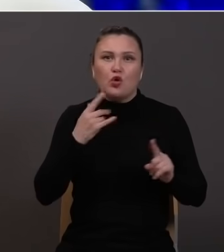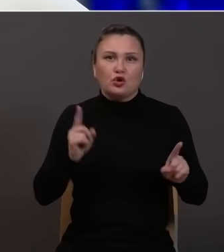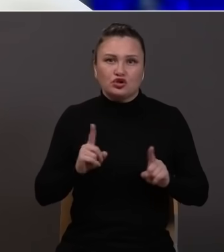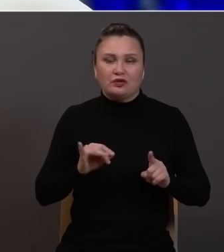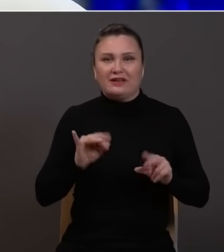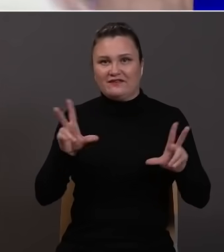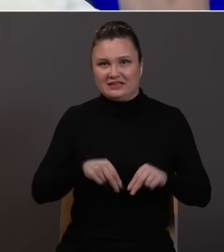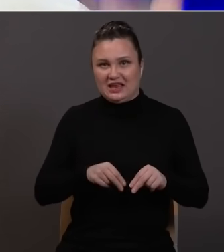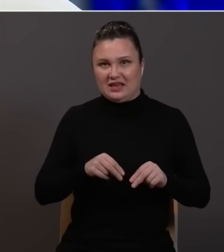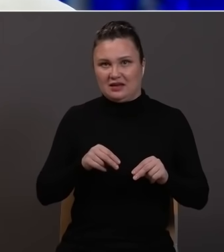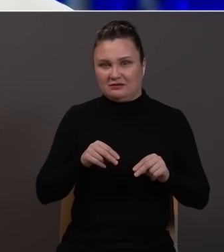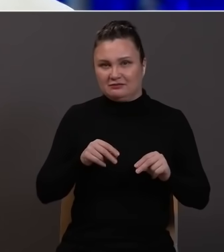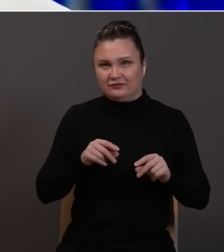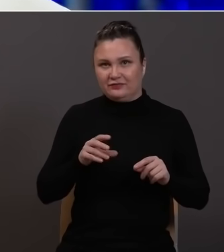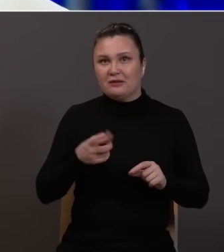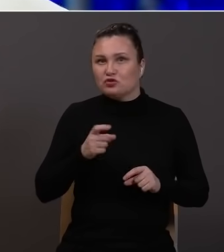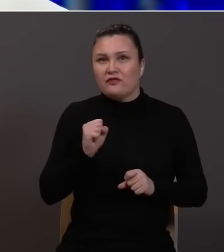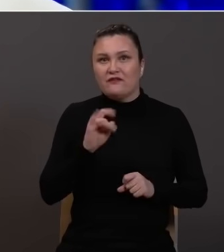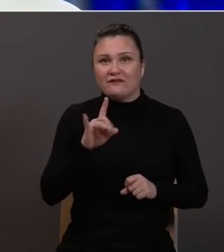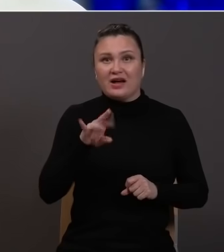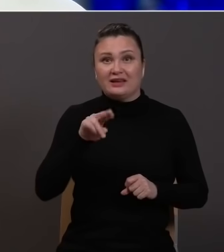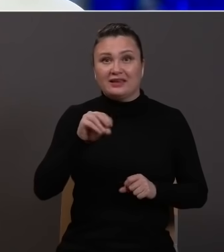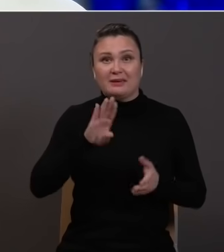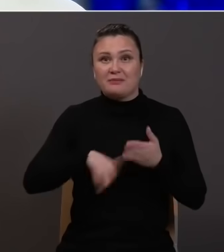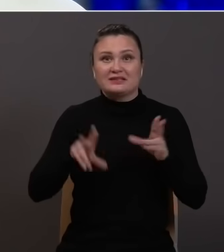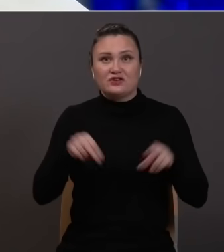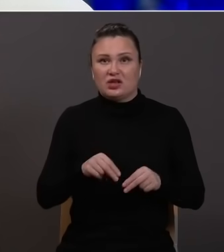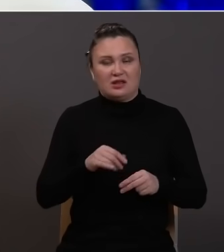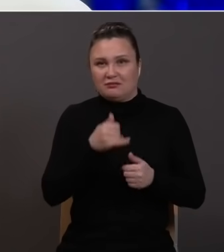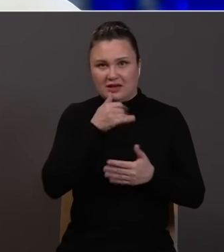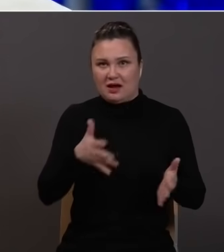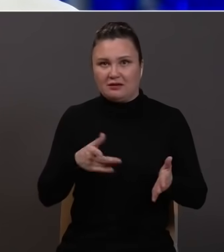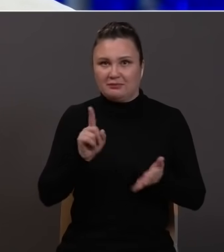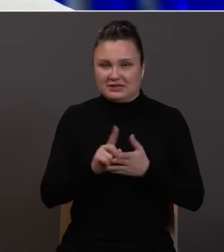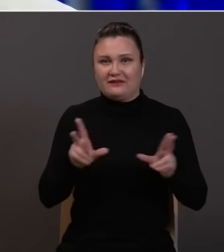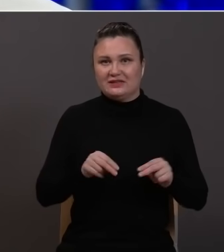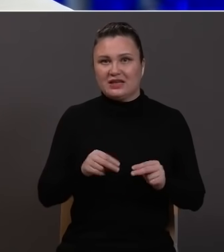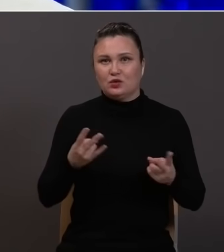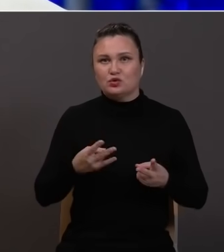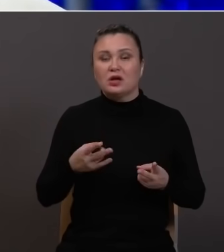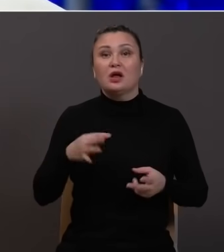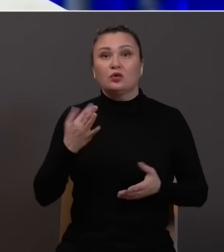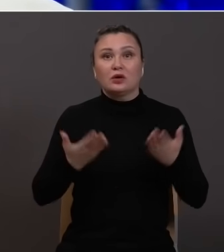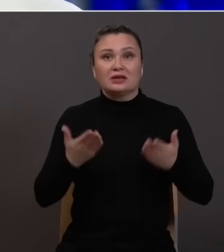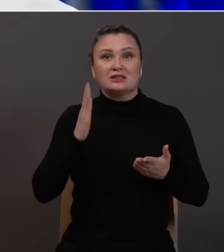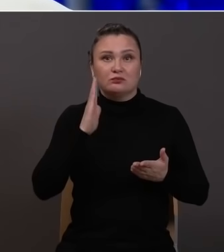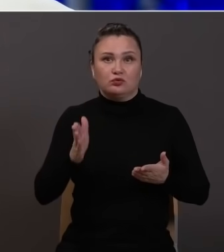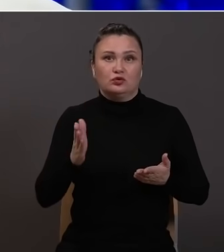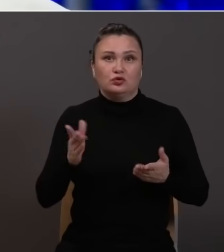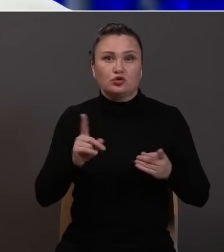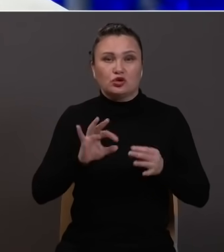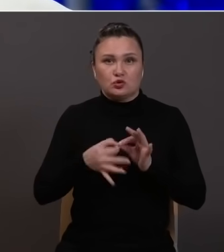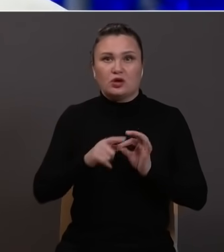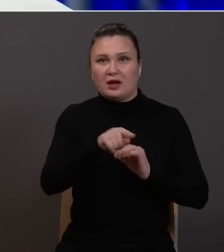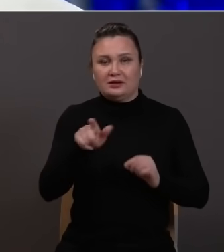частности везения, потому что в Арктике без везения никуда, то все отлично. Но если будет что-то сложное, они уже к этому